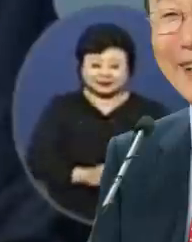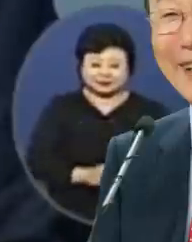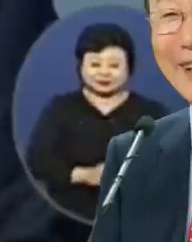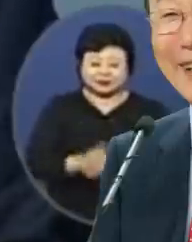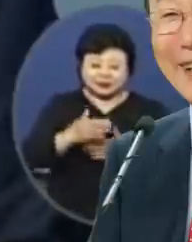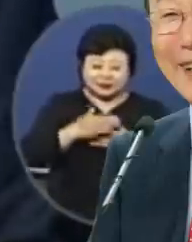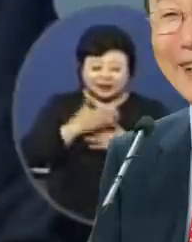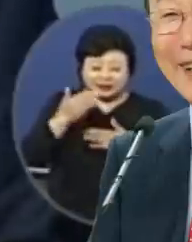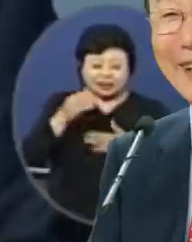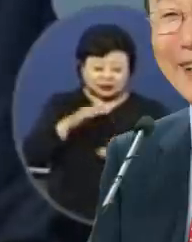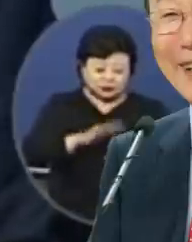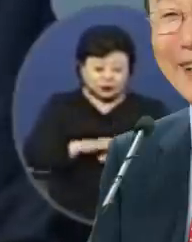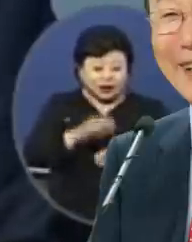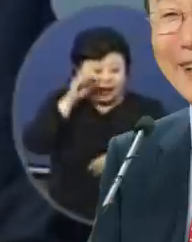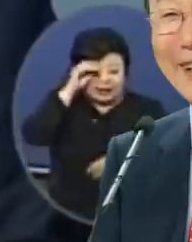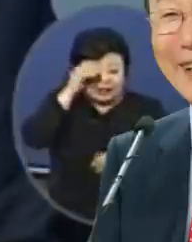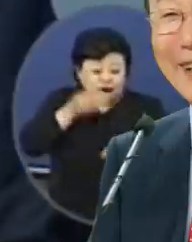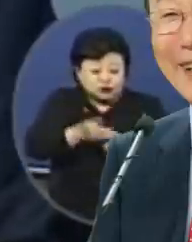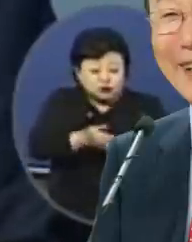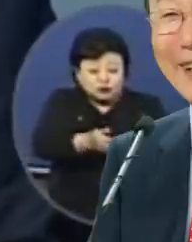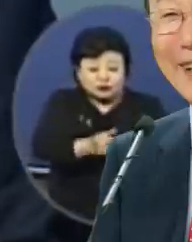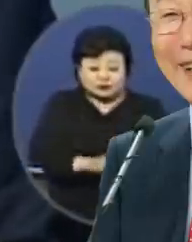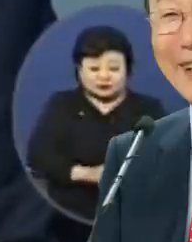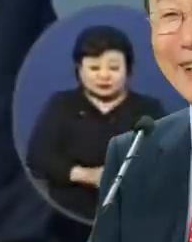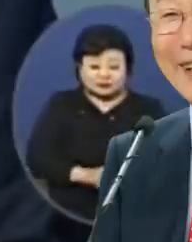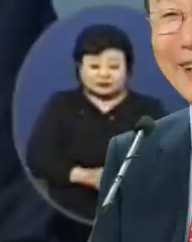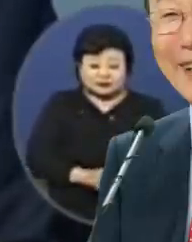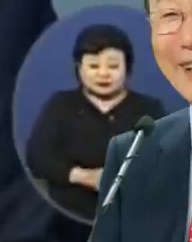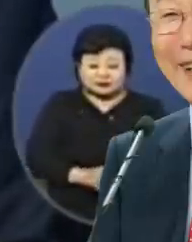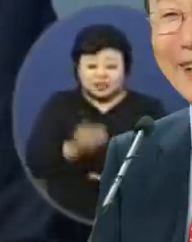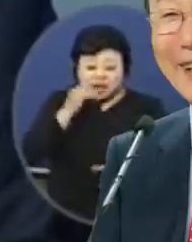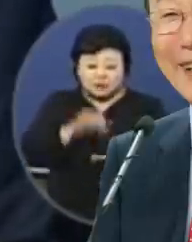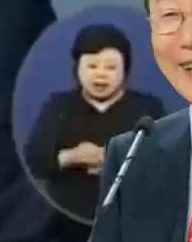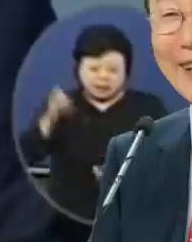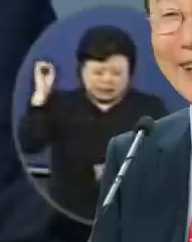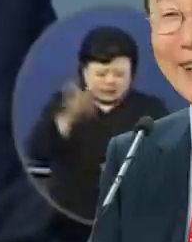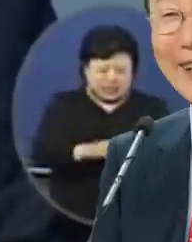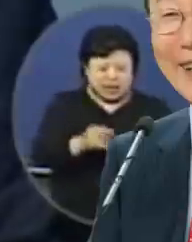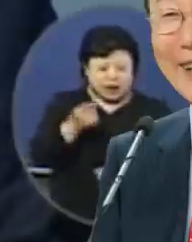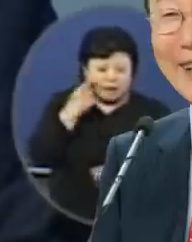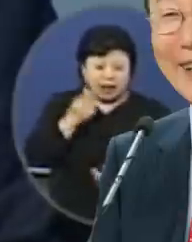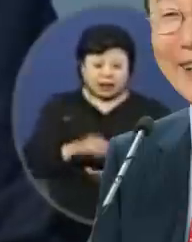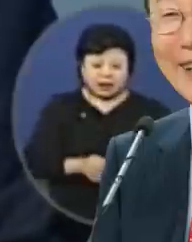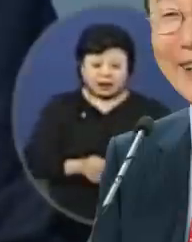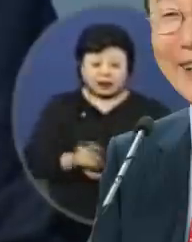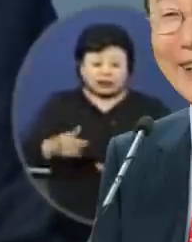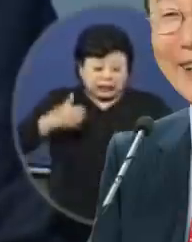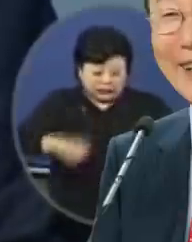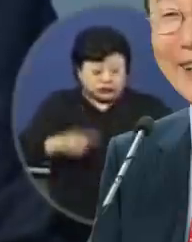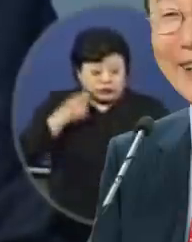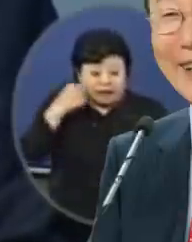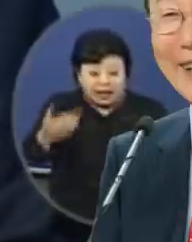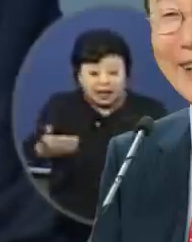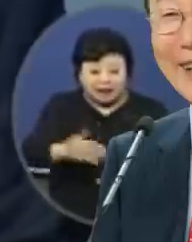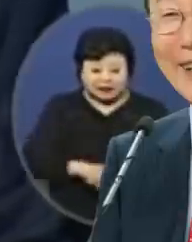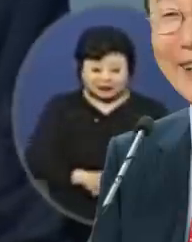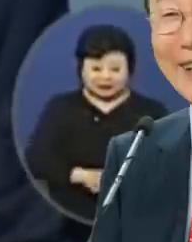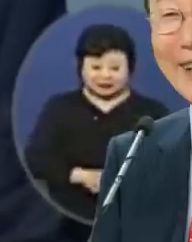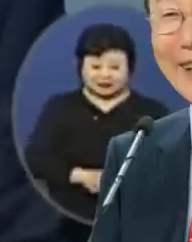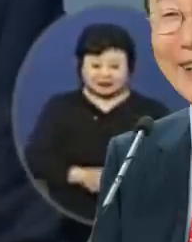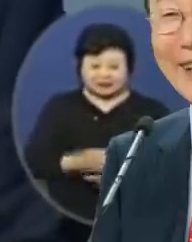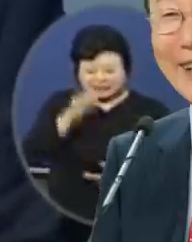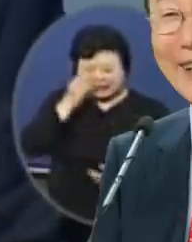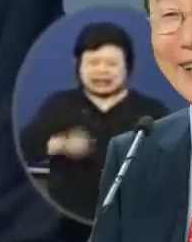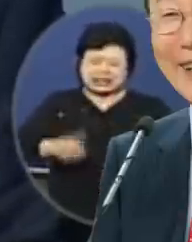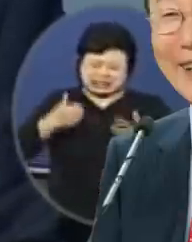내가 당신 손에 계란을 쥐어줄 테니까 그걸 가지고 바위를 한번 쳐보십시오. 어느 것이 깨어집니까? 아, 그야